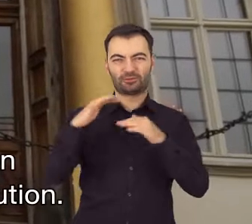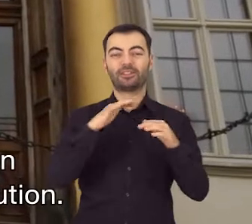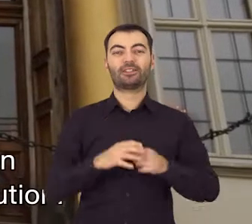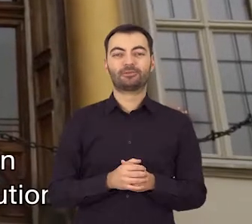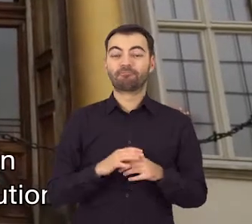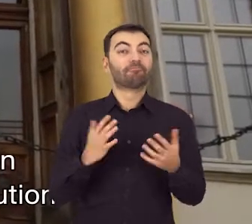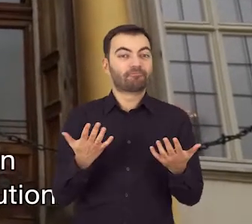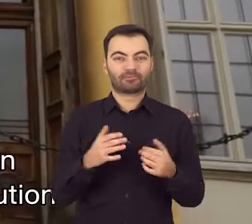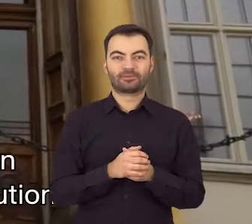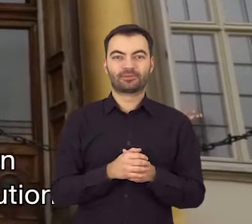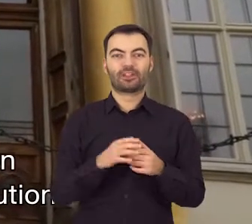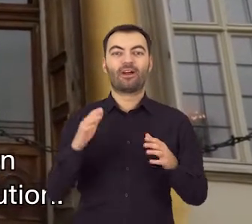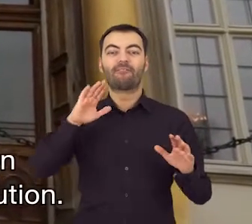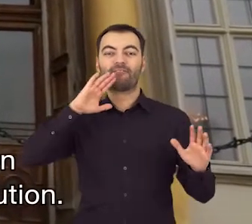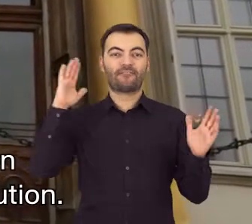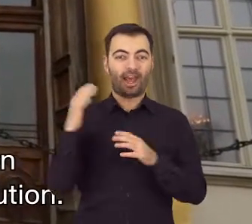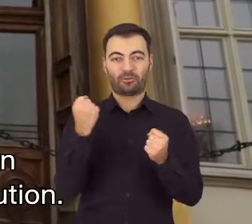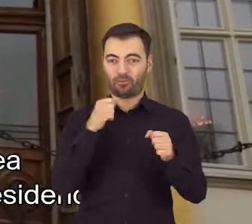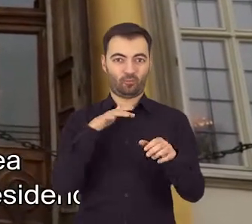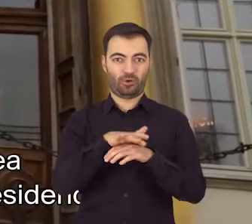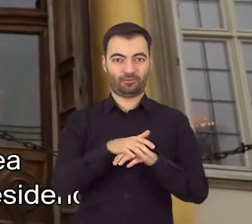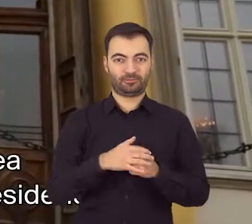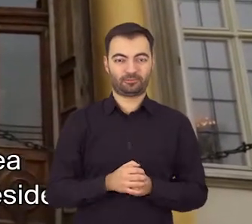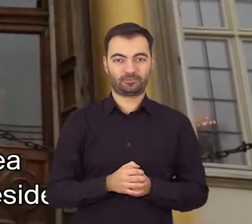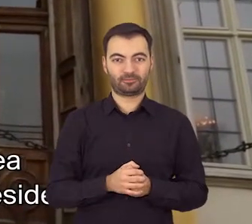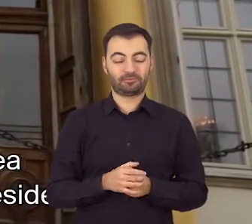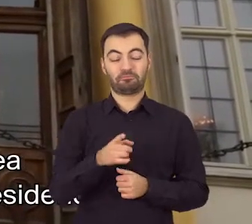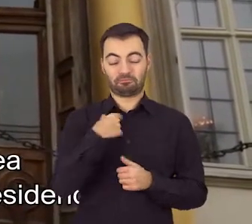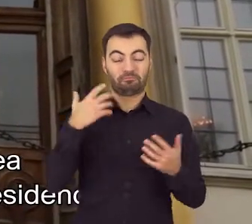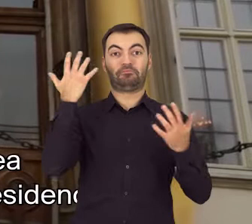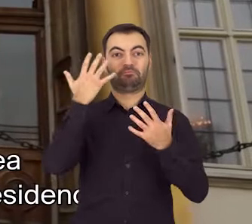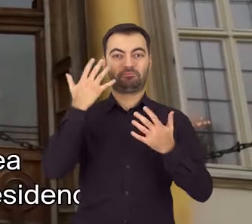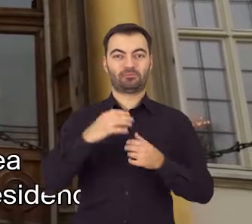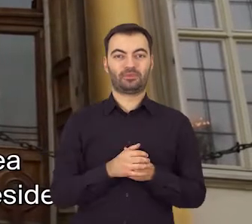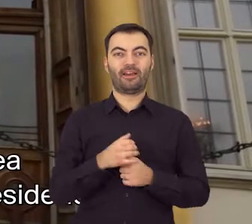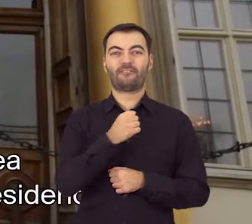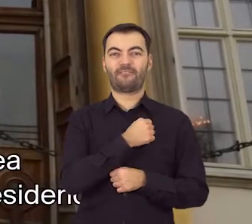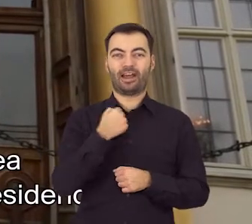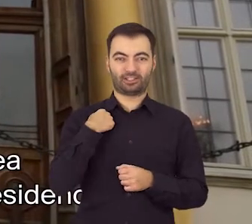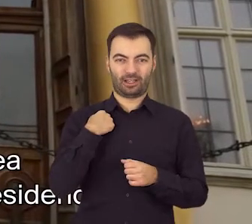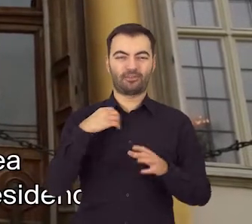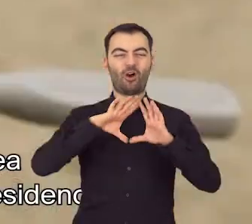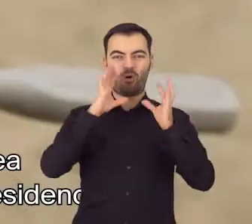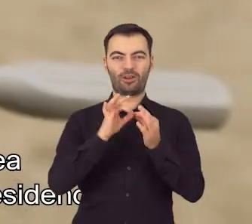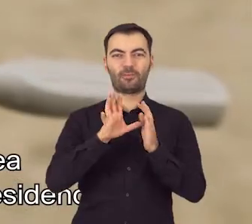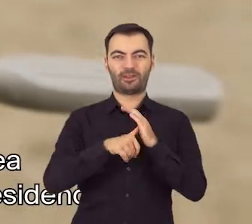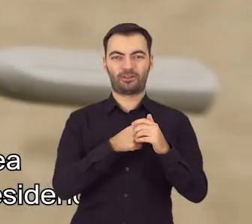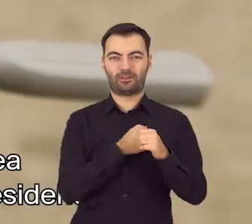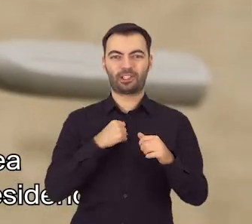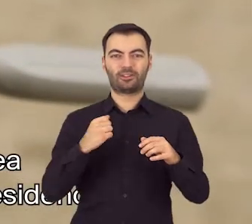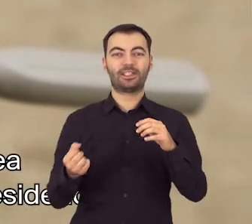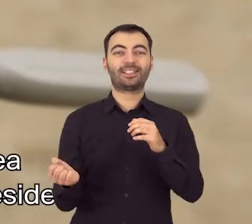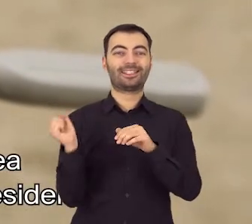jak i zapylenie, ma kierunek i siła wiatru. I wbrew tutaj spodziewaniu się, bo Warszawa, metropolia warszawska jest jakby